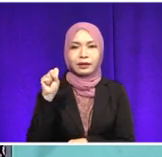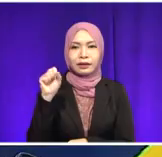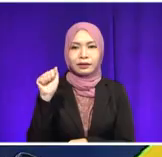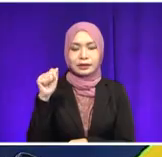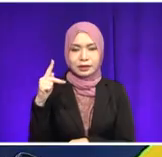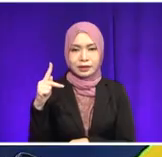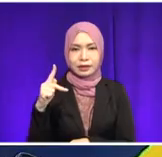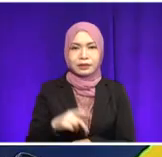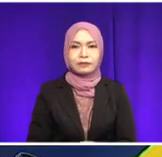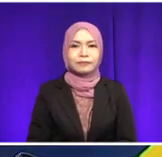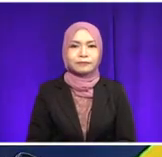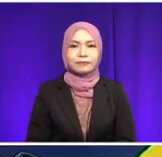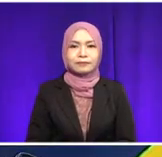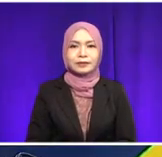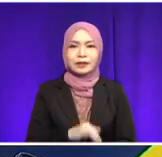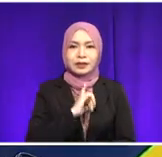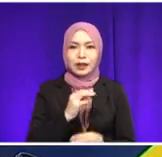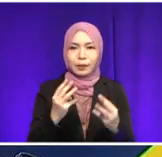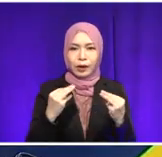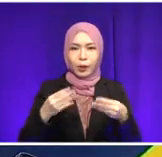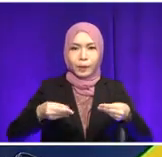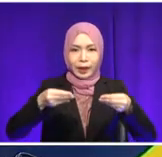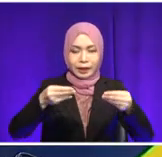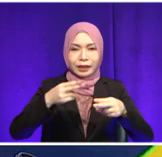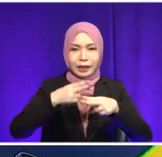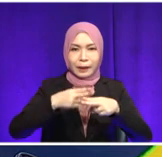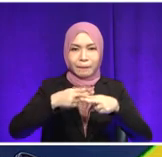tidak mendapat perhatian pengguna